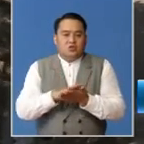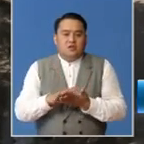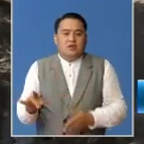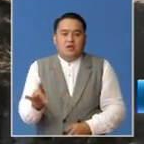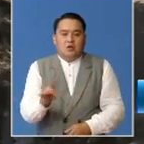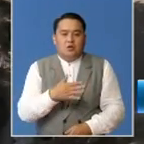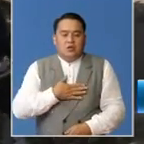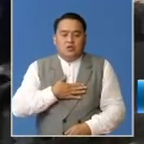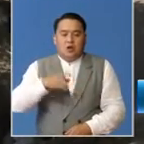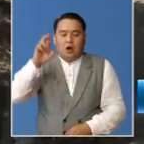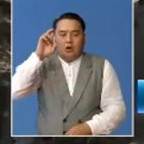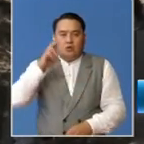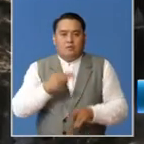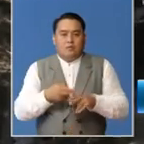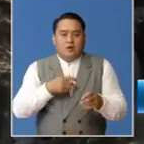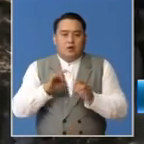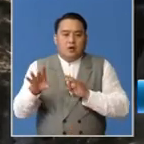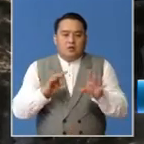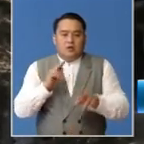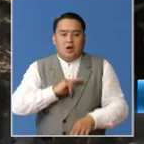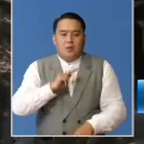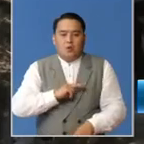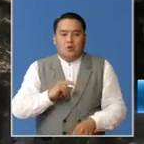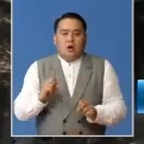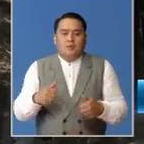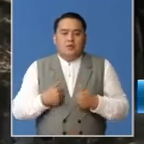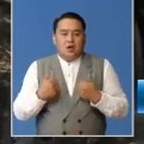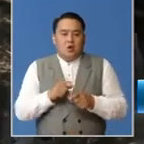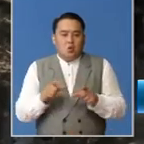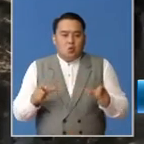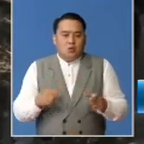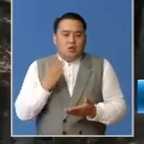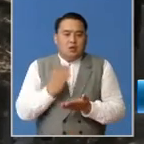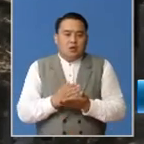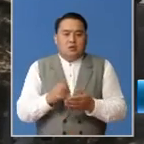региона. С нашей стороны мы проводим разъяснительные работы. Но как бы мы ни старались, все